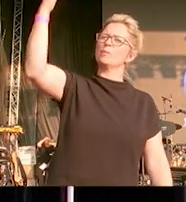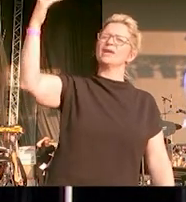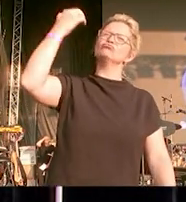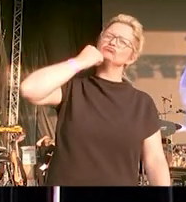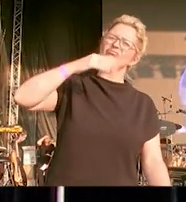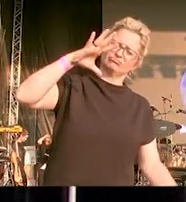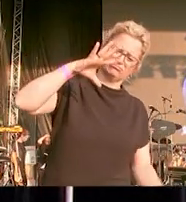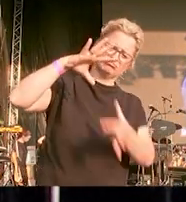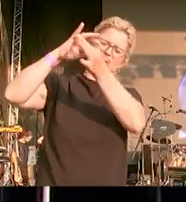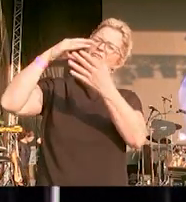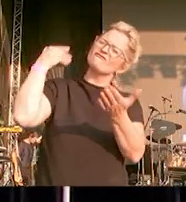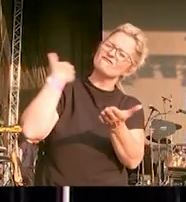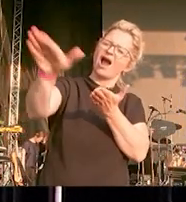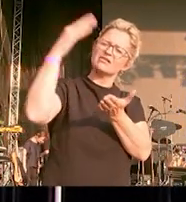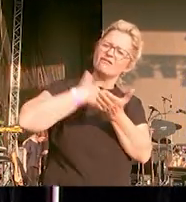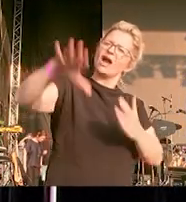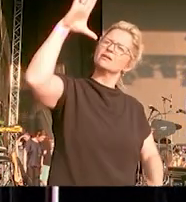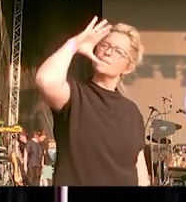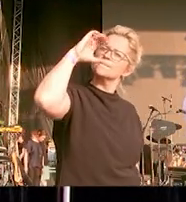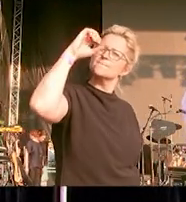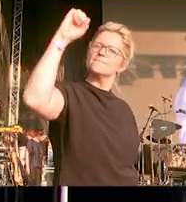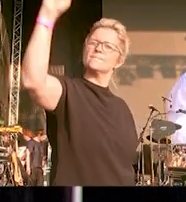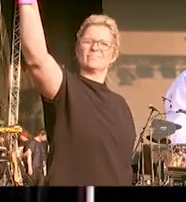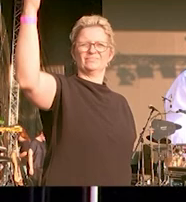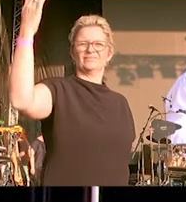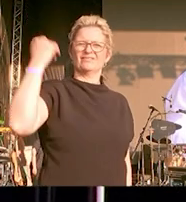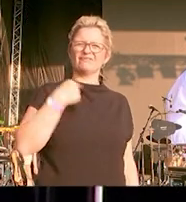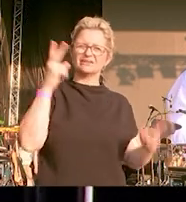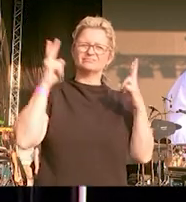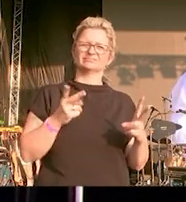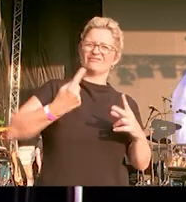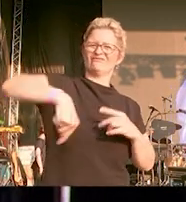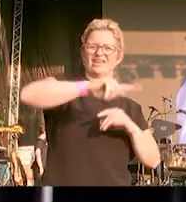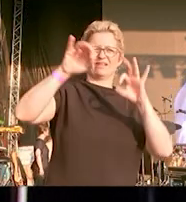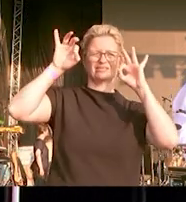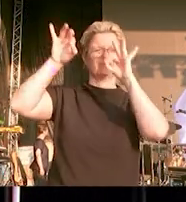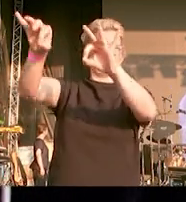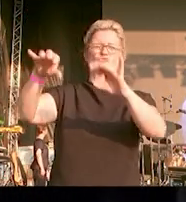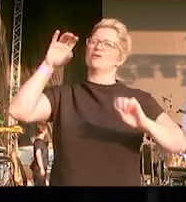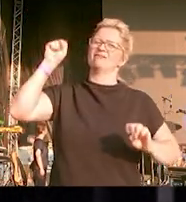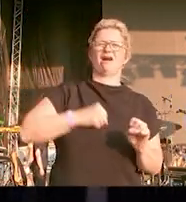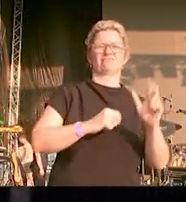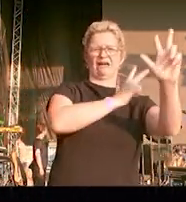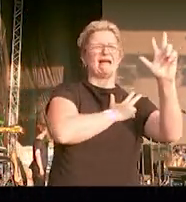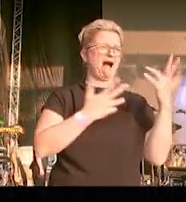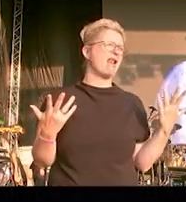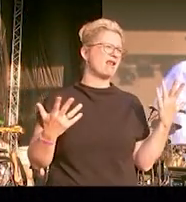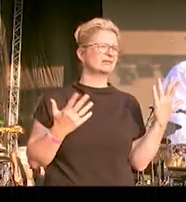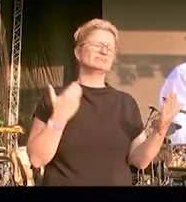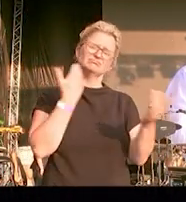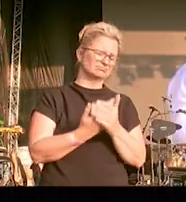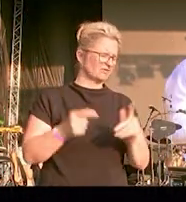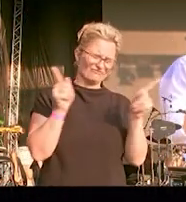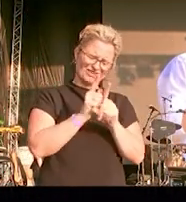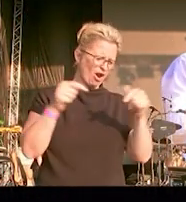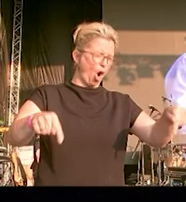denn nur wenn wir für sie eintreten, kann sie Realität werden. Lasst uns deshalb, so wie